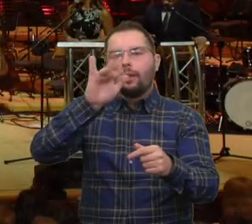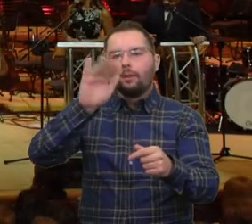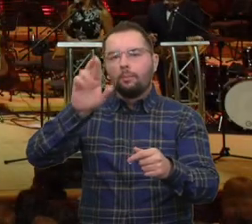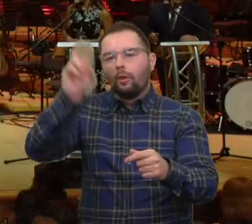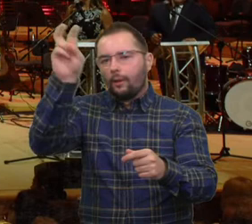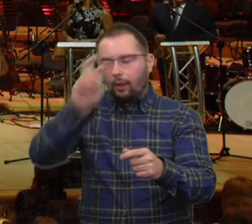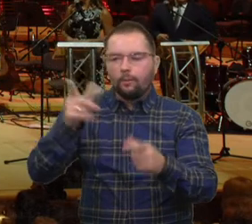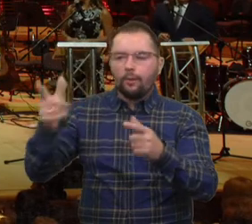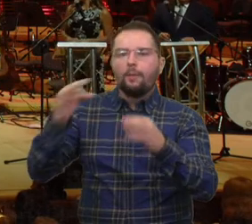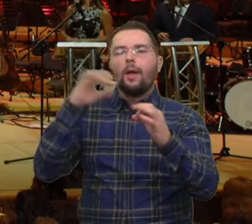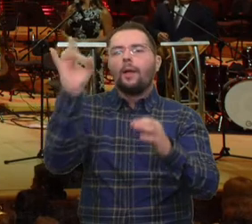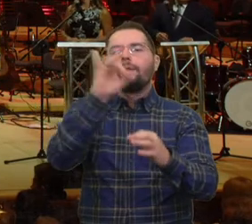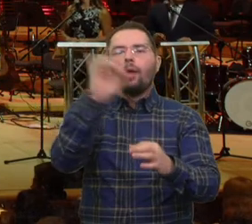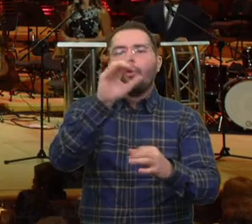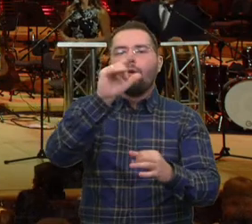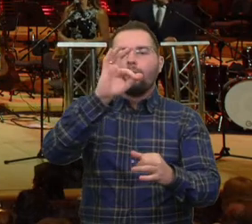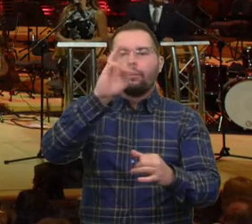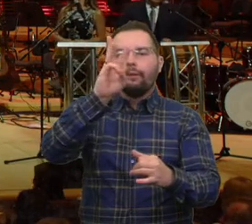Swobodę.